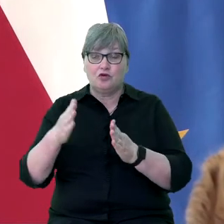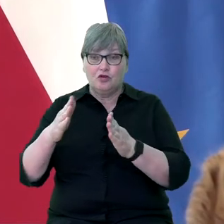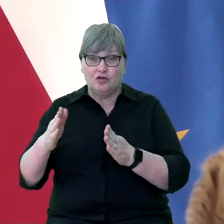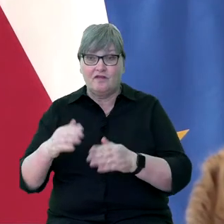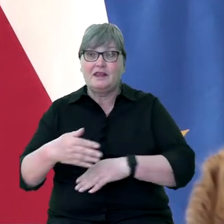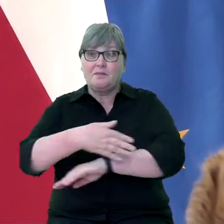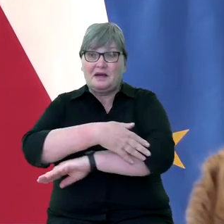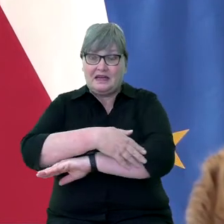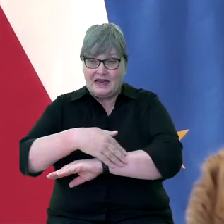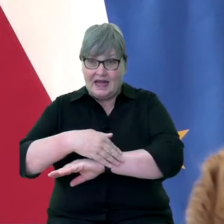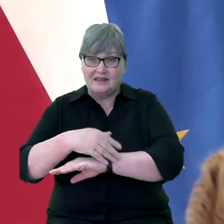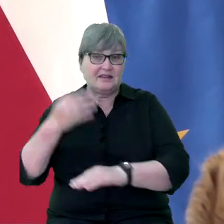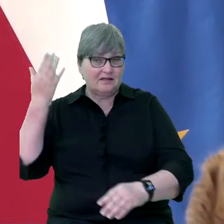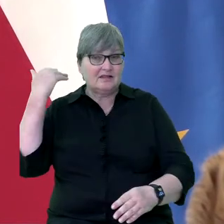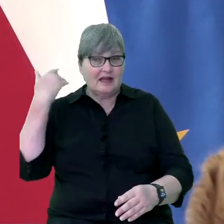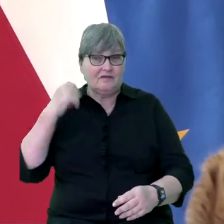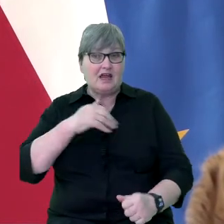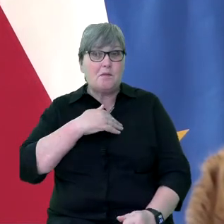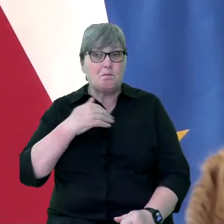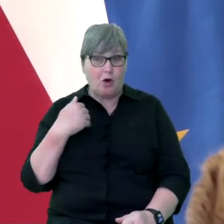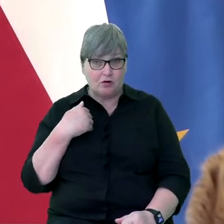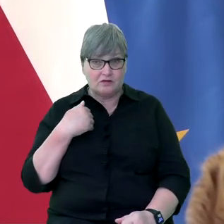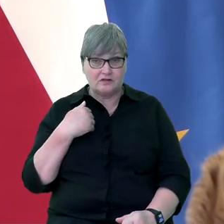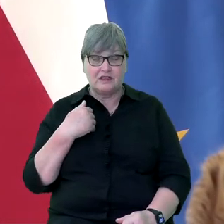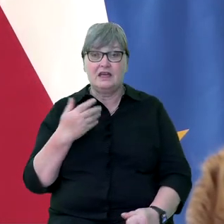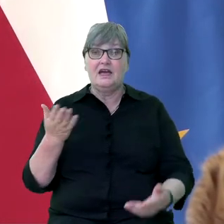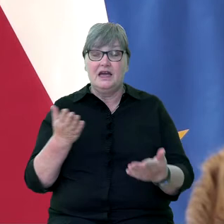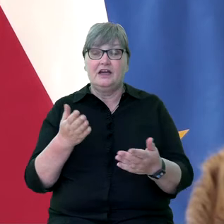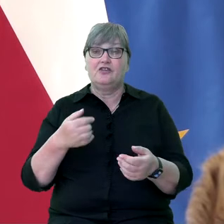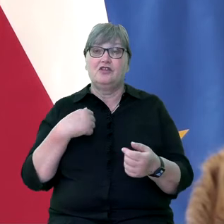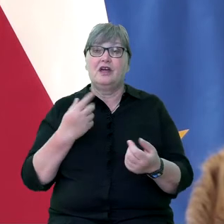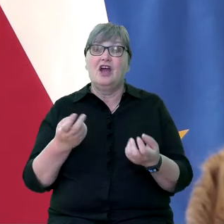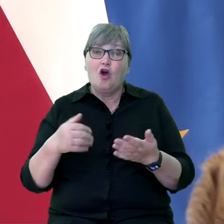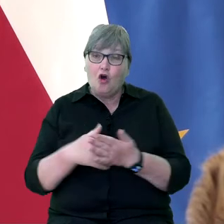która stała się pełnoprawnym podmiotem na arenie międzynarodowej.